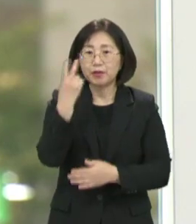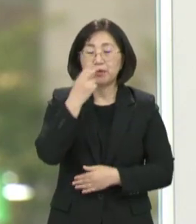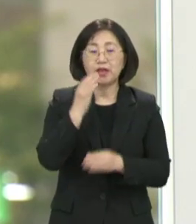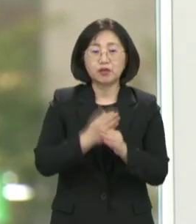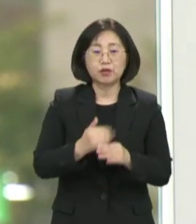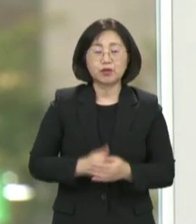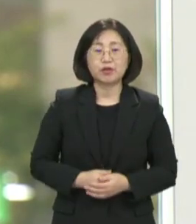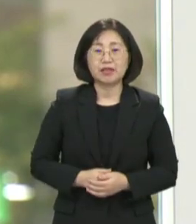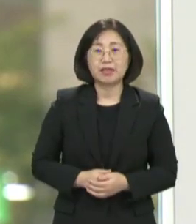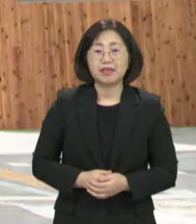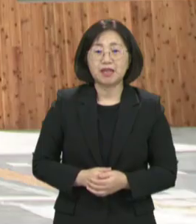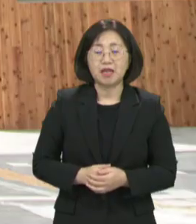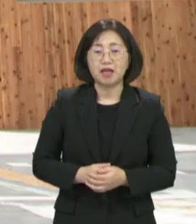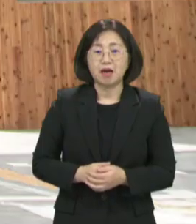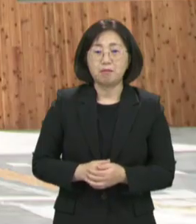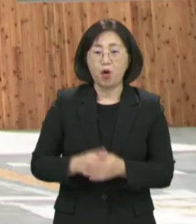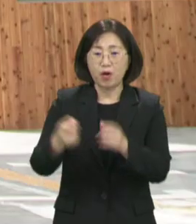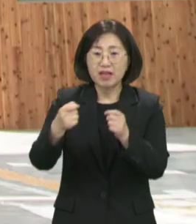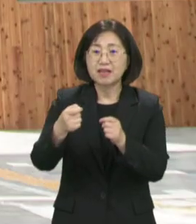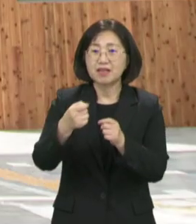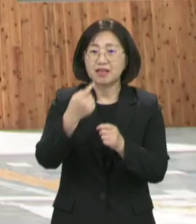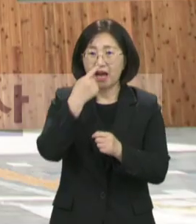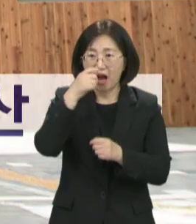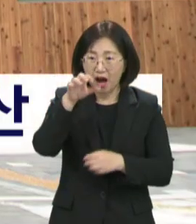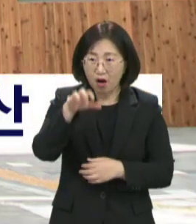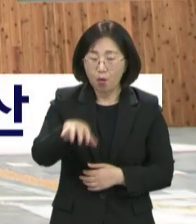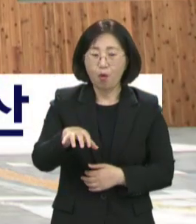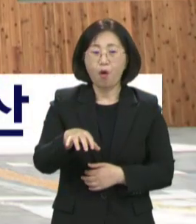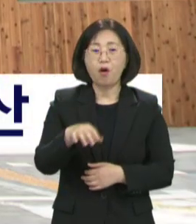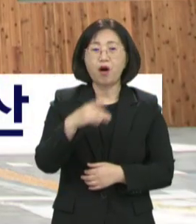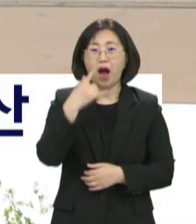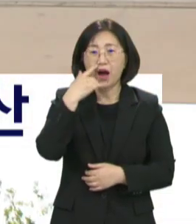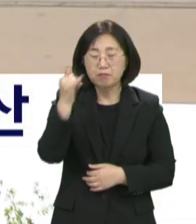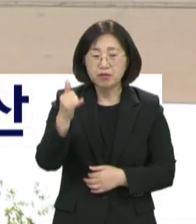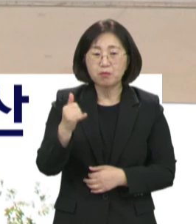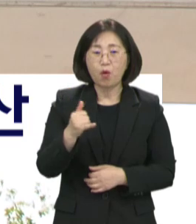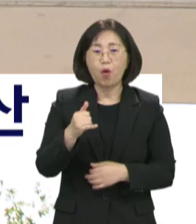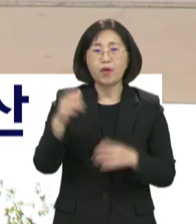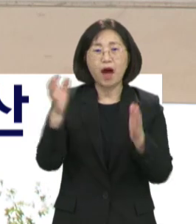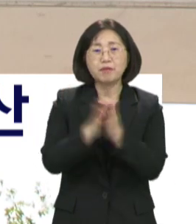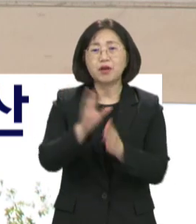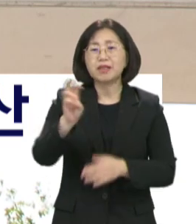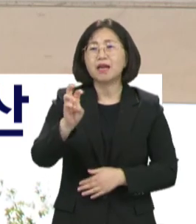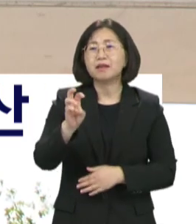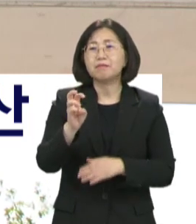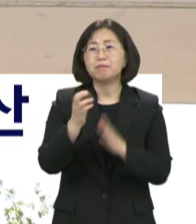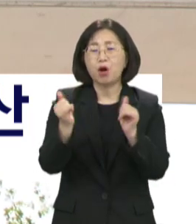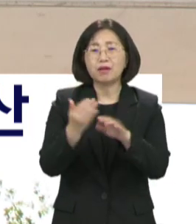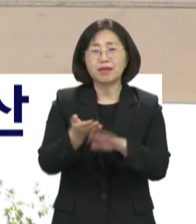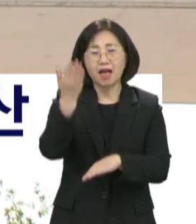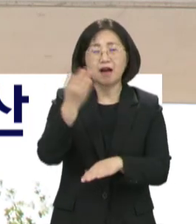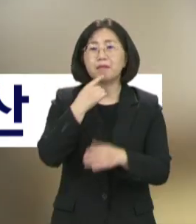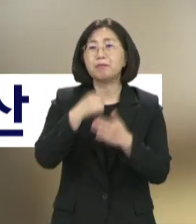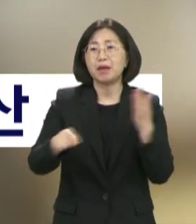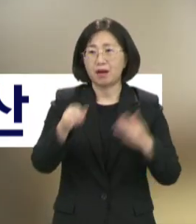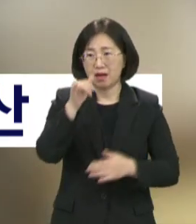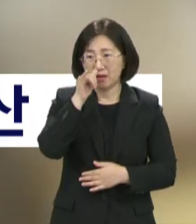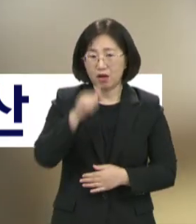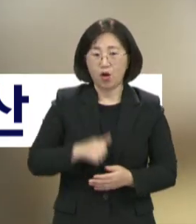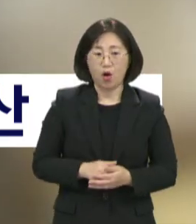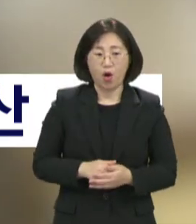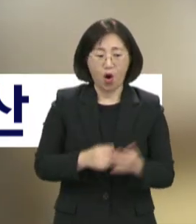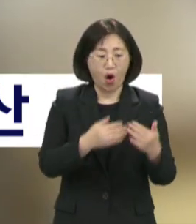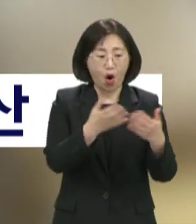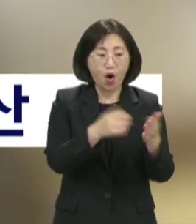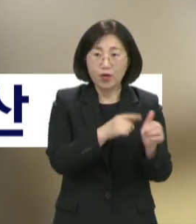이외에 지금까지 학부모와 인근 학원장 등 30명 이상이 비슷한 피해를 봤다며 폭로가 이어지는 상황. 해당 원장은